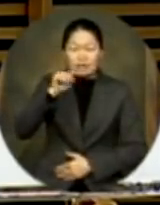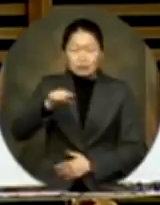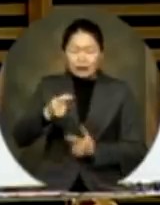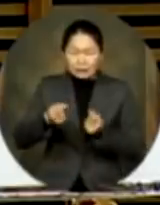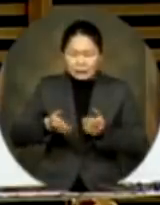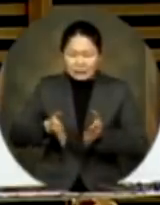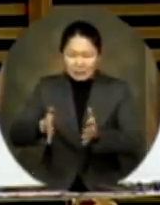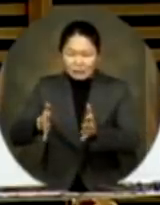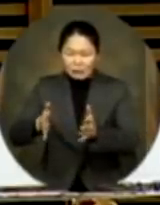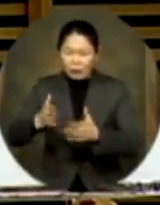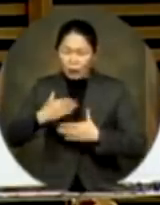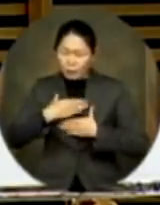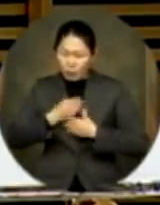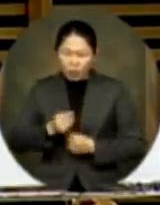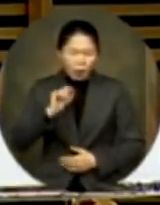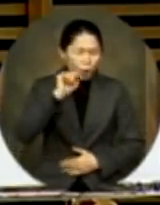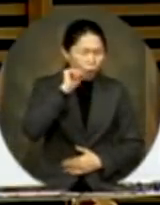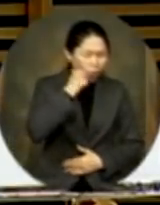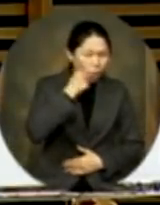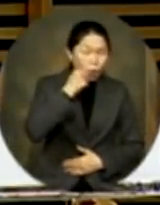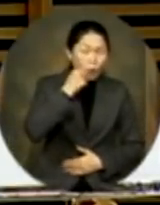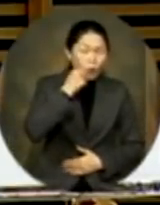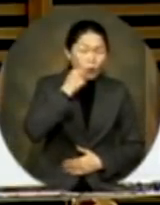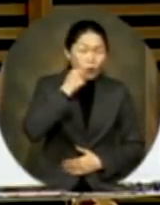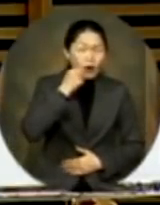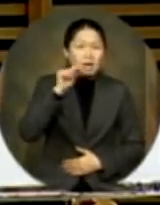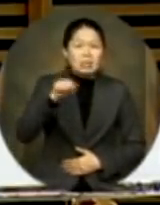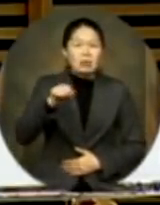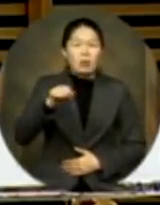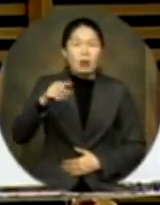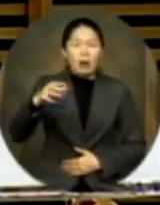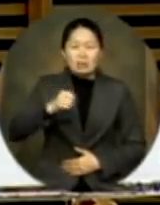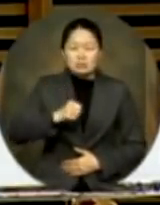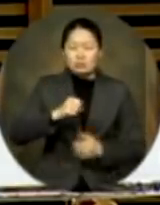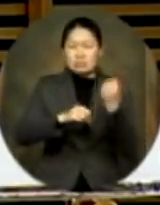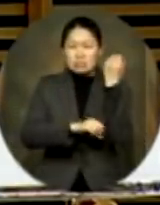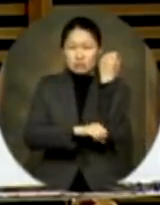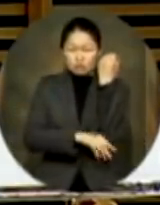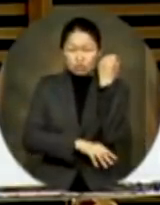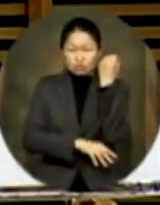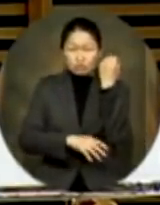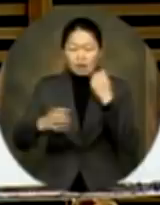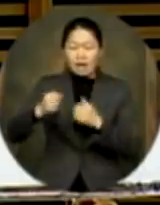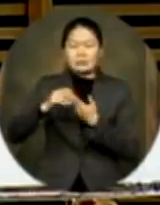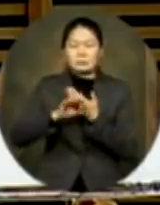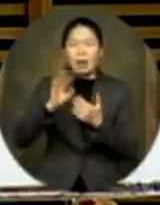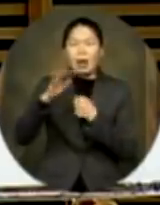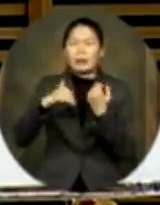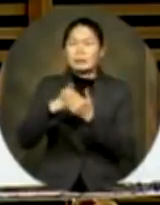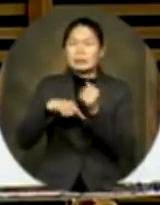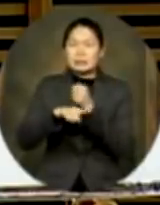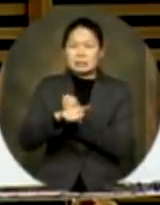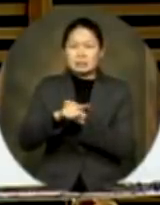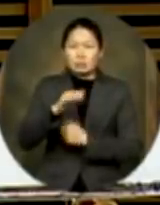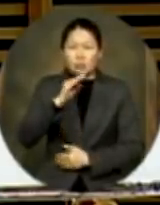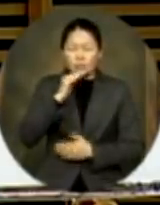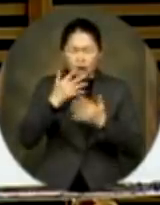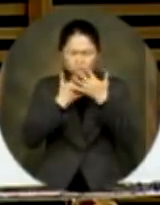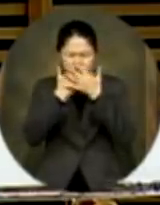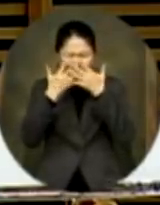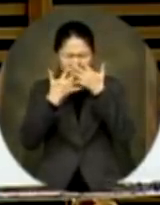편한 길이냐 어려운 길이냐 이것 가지고 기준 삼으면 하나님의 뜻은 정말 오리무중